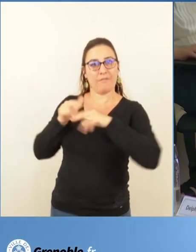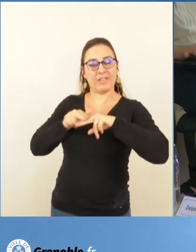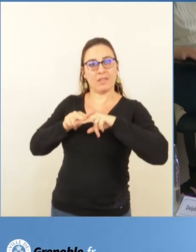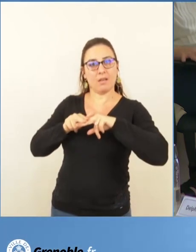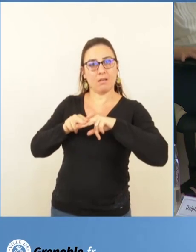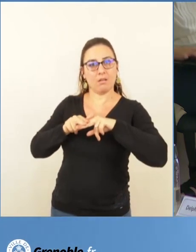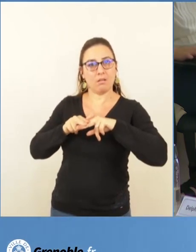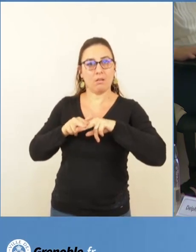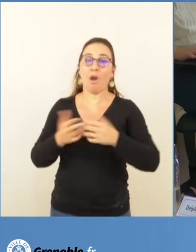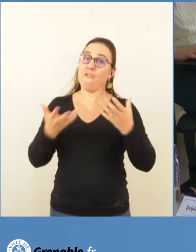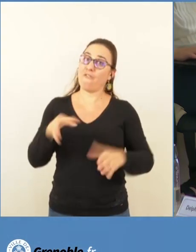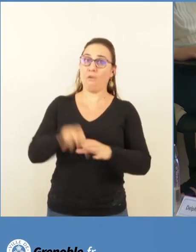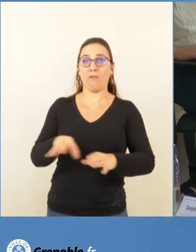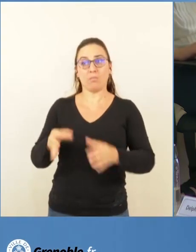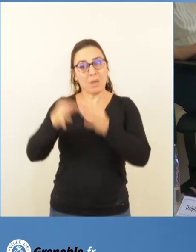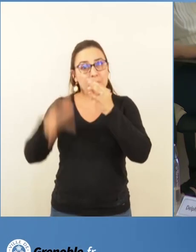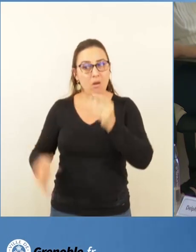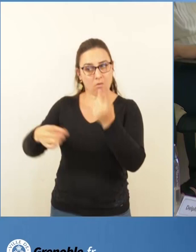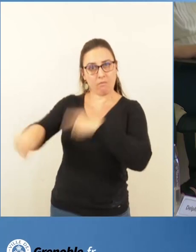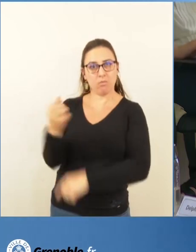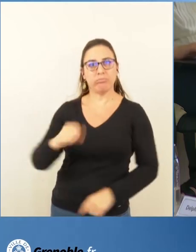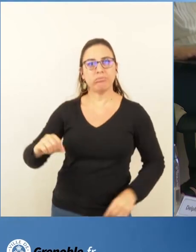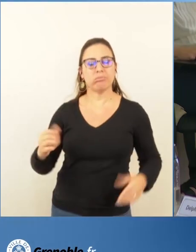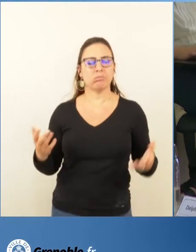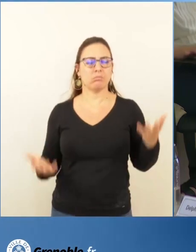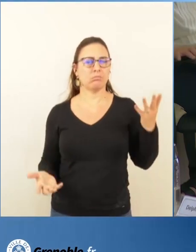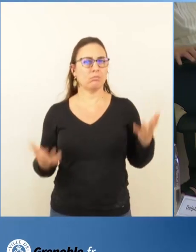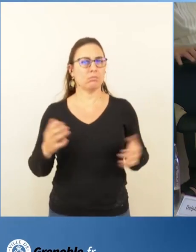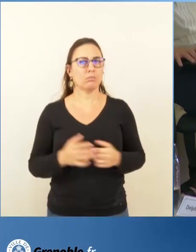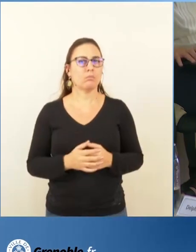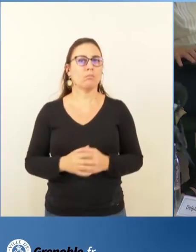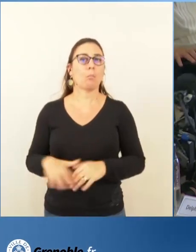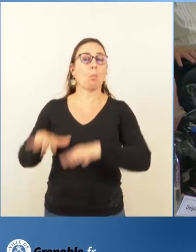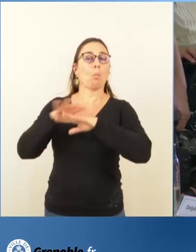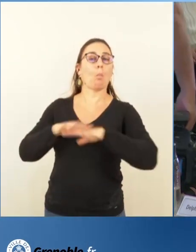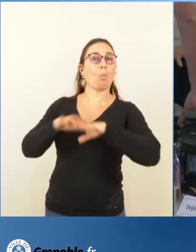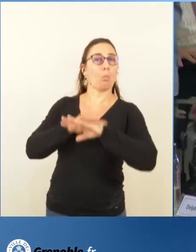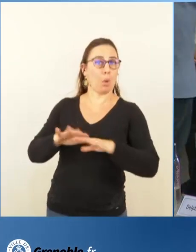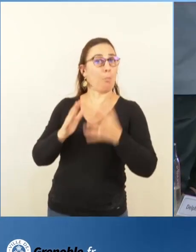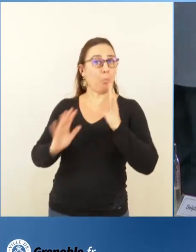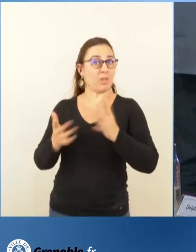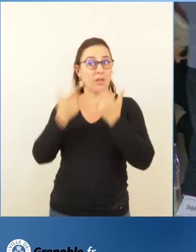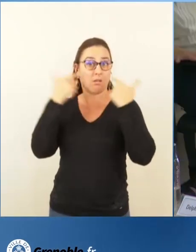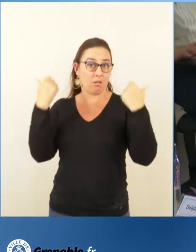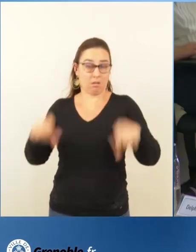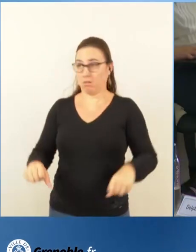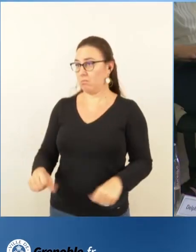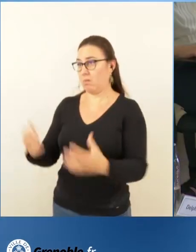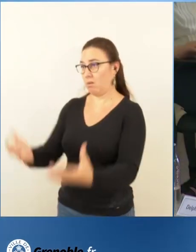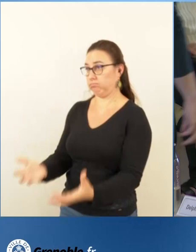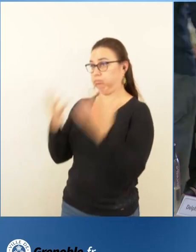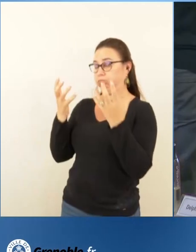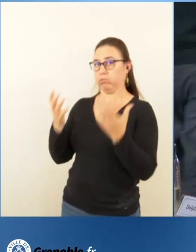de bilan que vous ne faites pas vous auriez voulu cacher une réalité que vous ne vous y prendriez pas